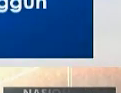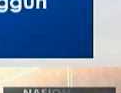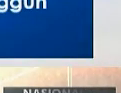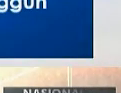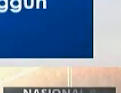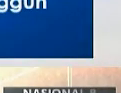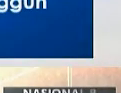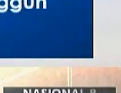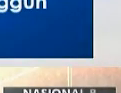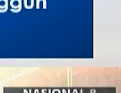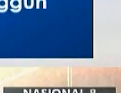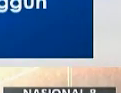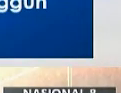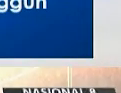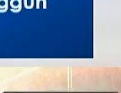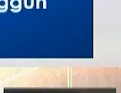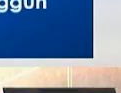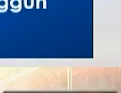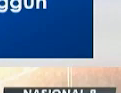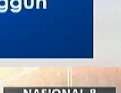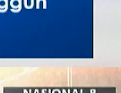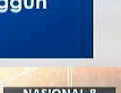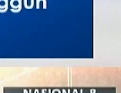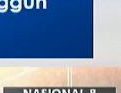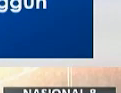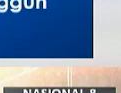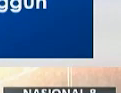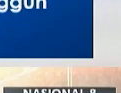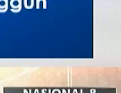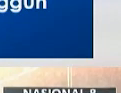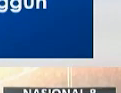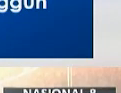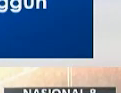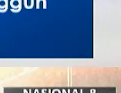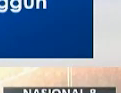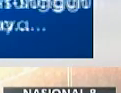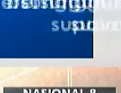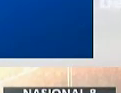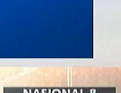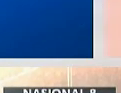Ahmad Zahid Hamidi perlu di beri peluang untuk melaksanakan apa yang